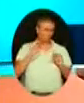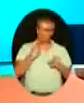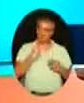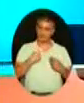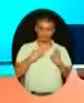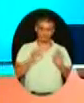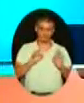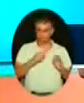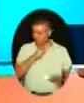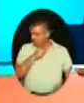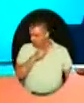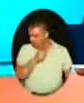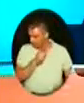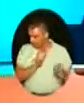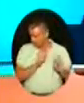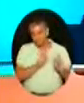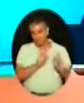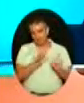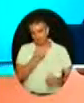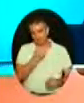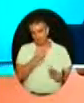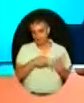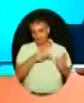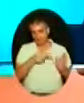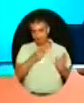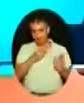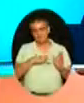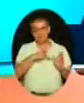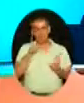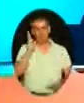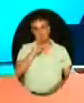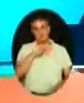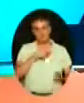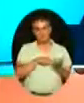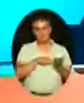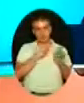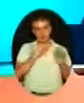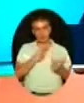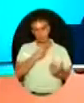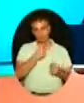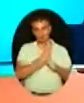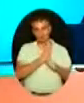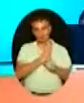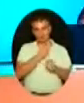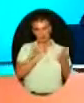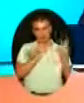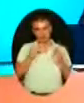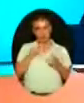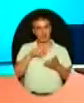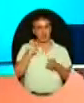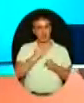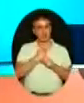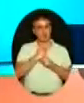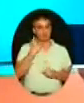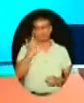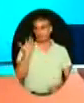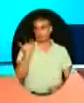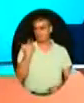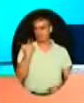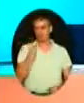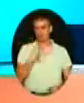דיווחו על זה שאתה מעכב כספים לרכבת ולרכבת הקלה בגלל חשבונות שאתה עושה, בגלל העבודות שהיו בשבת לפני